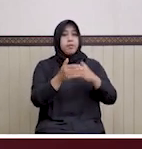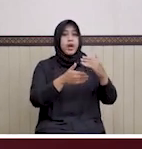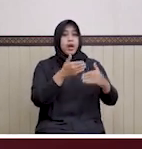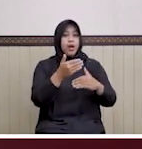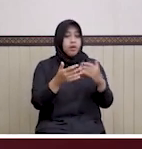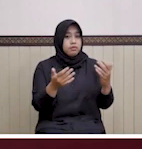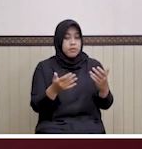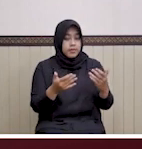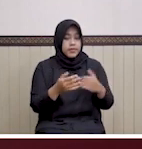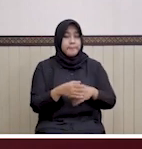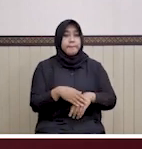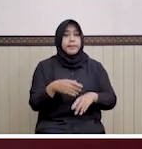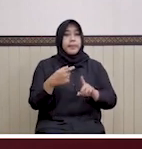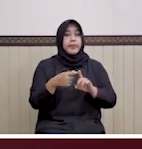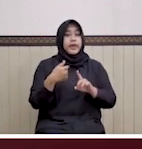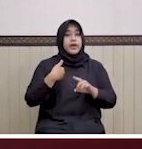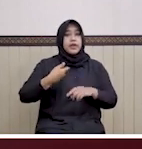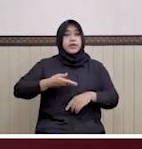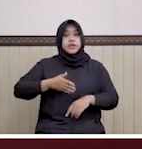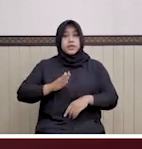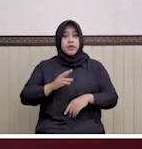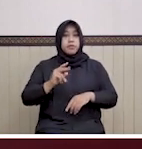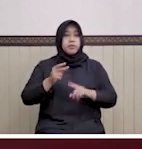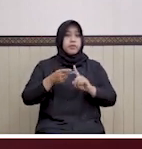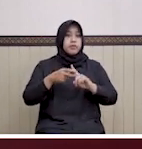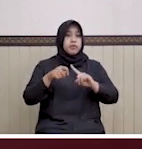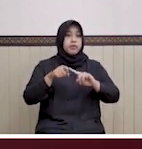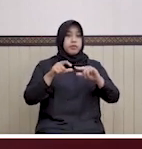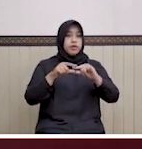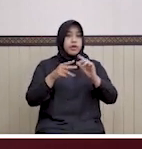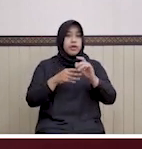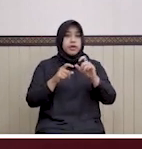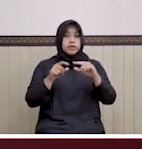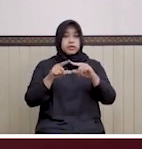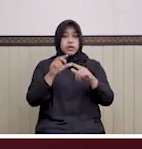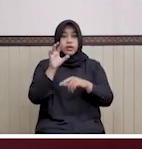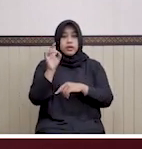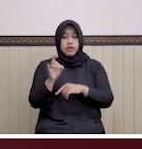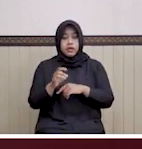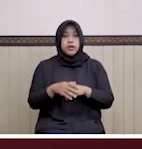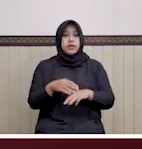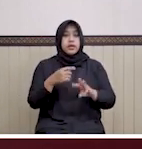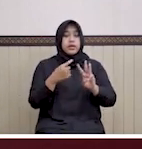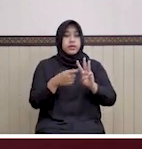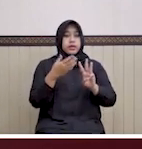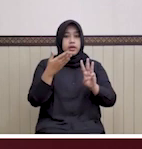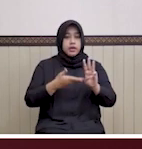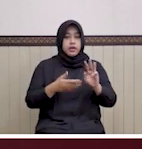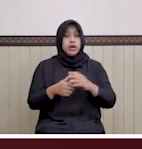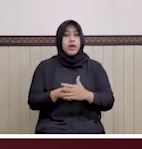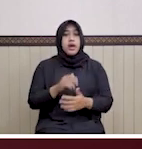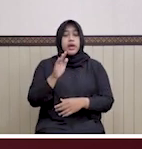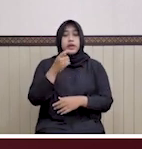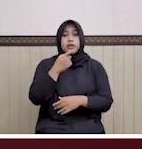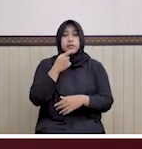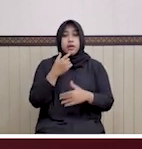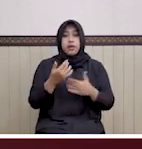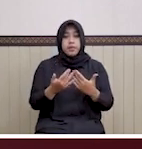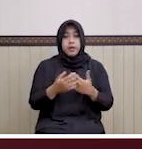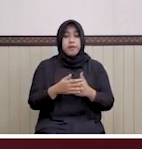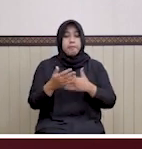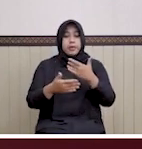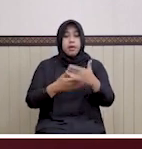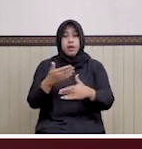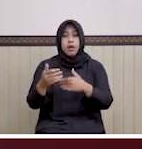yang di sini ada tiga pada detik ke Annisa dan seterusnya begitu ya dan yang ketiga nanti terkait dengan